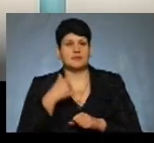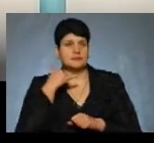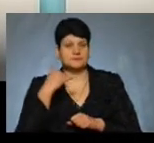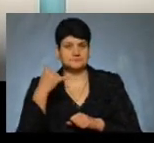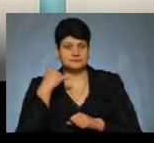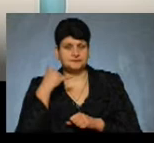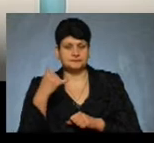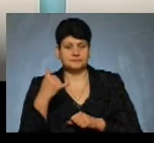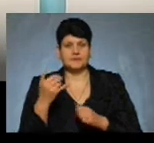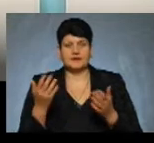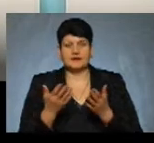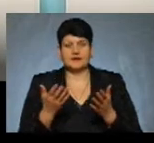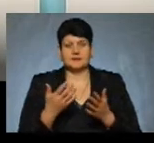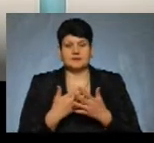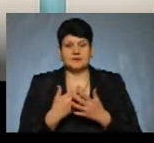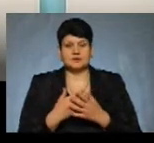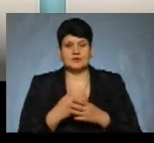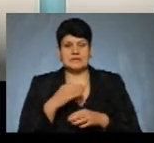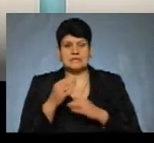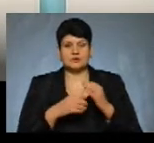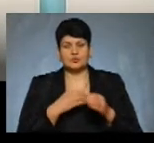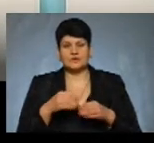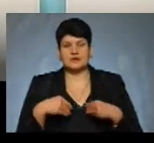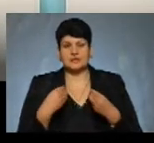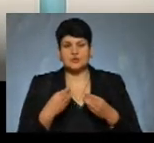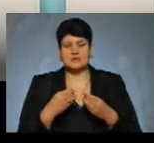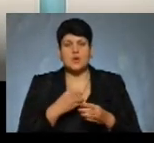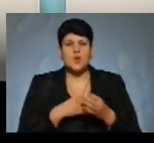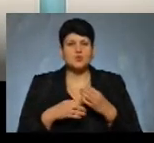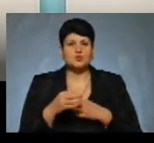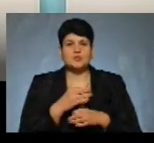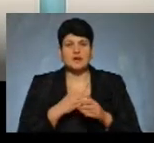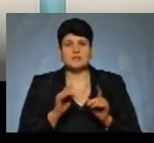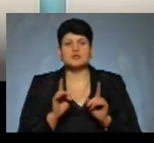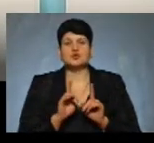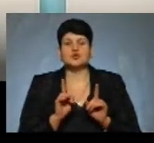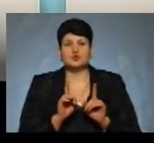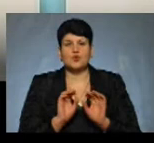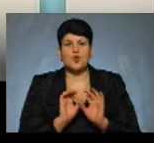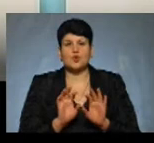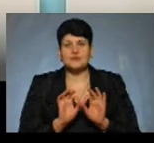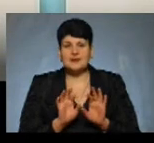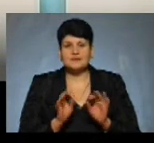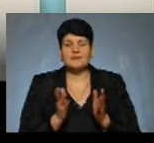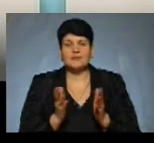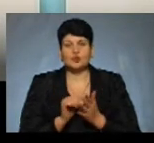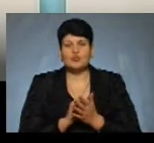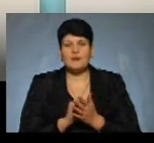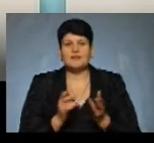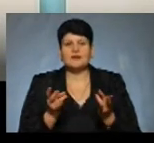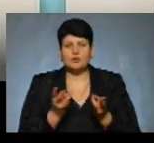де майже цілодобово надаються консультації щодо роз'яснень, які документи необхідні